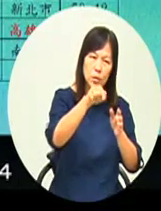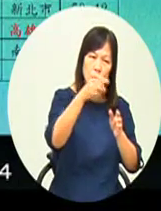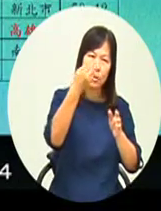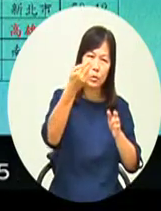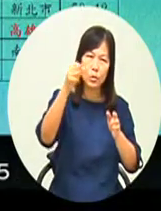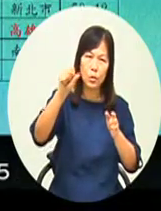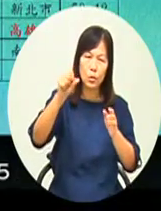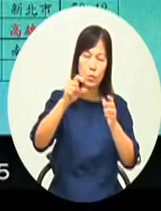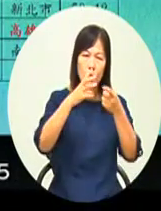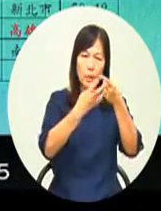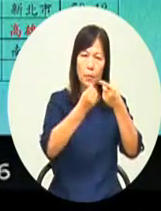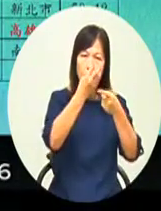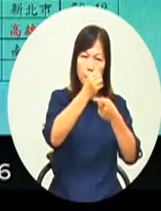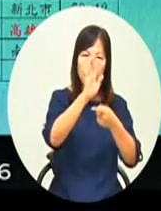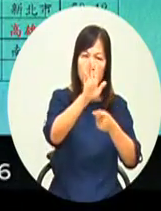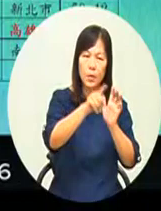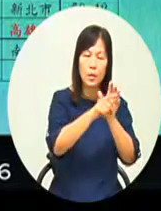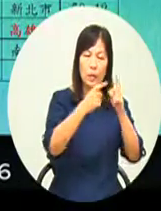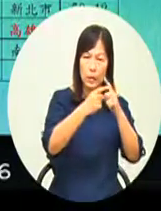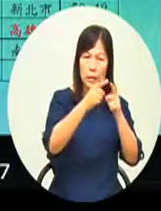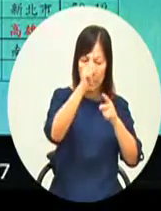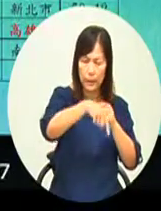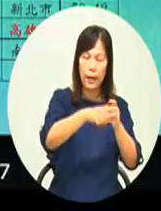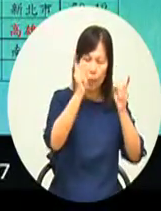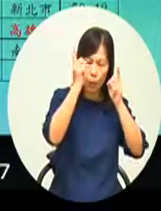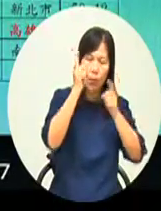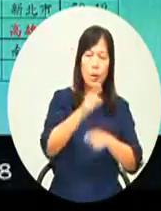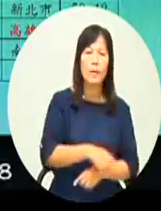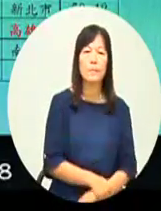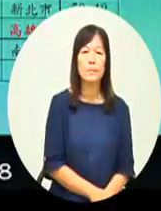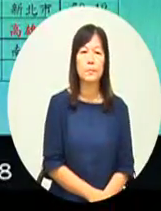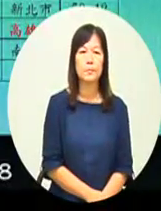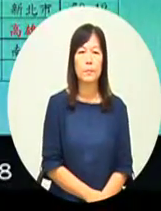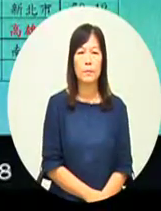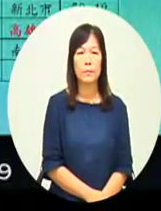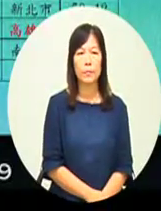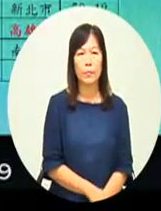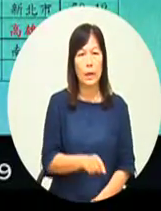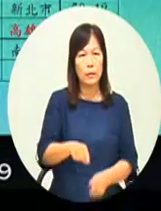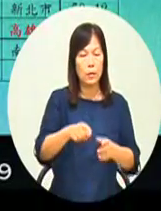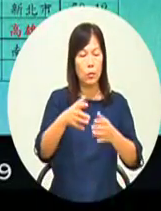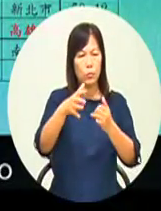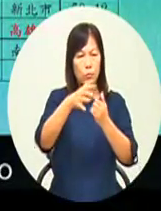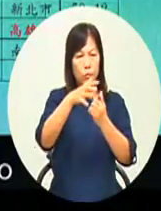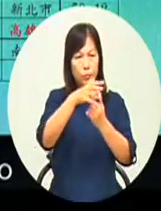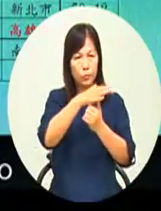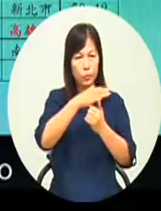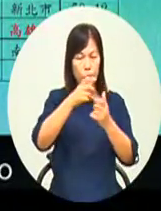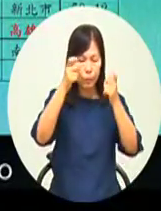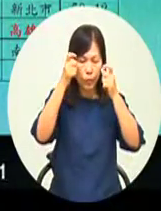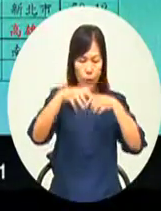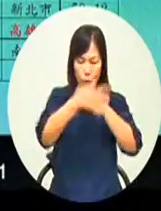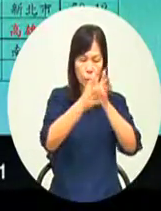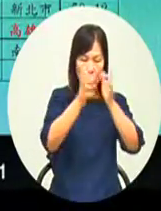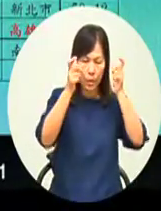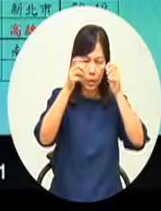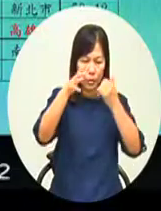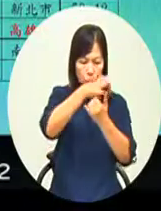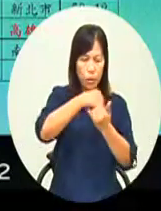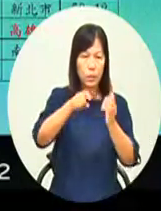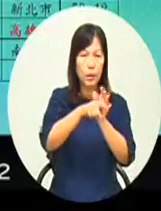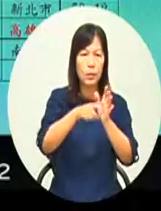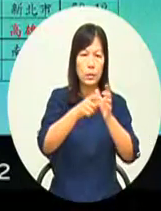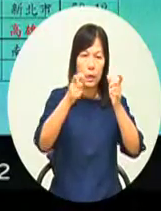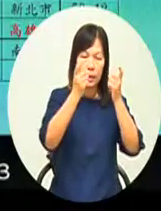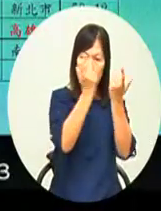39.95% 比例的这个人次可以来到高雄。这个在整个 全高雄我们用对全台湾从